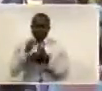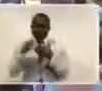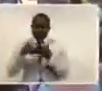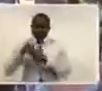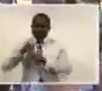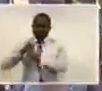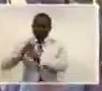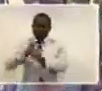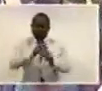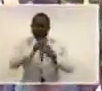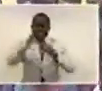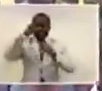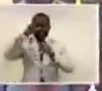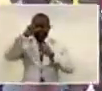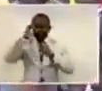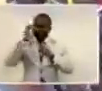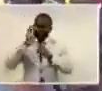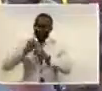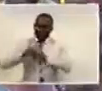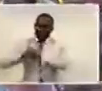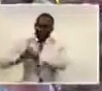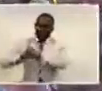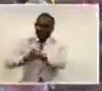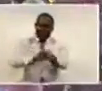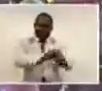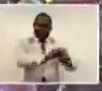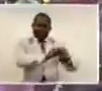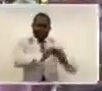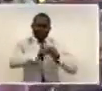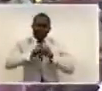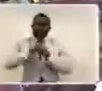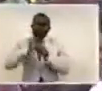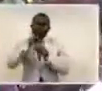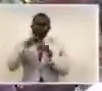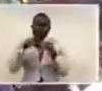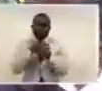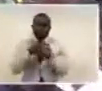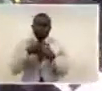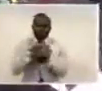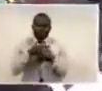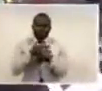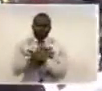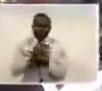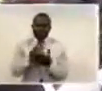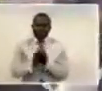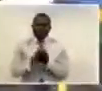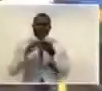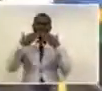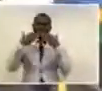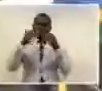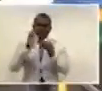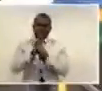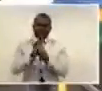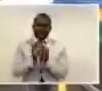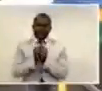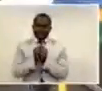iyo arinze kagamiza ndinda nta ndambara yantera murakoze cyane